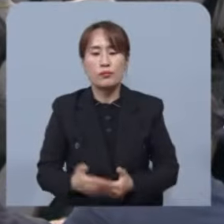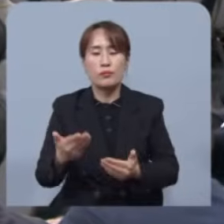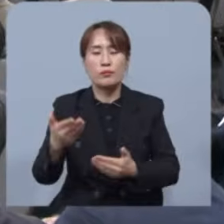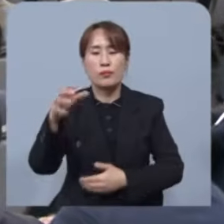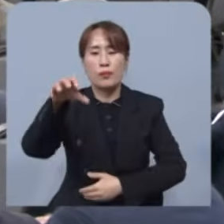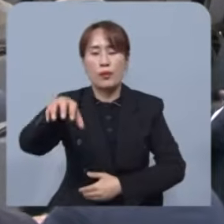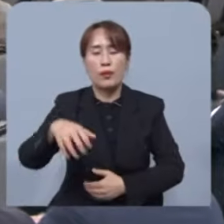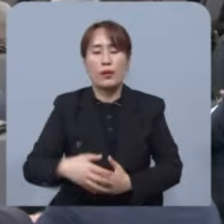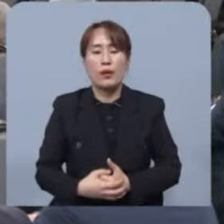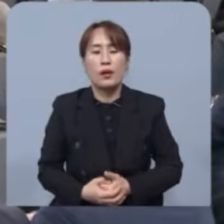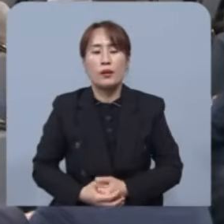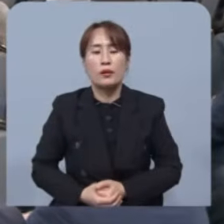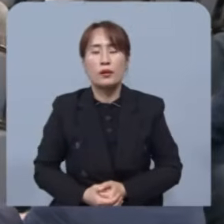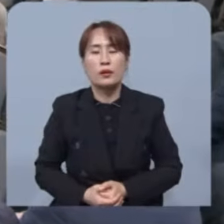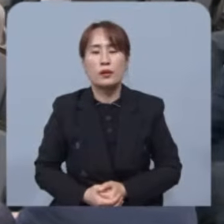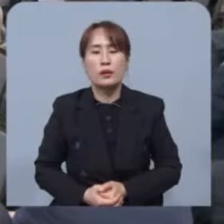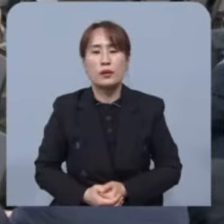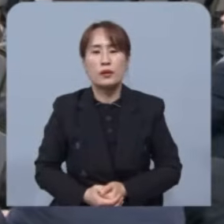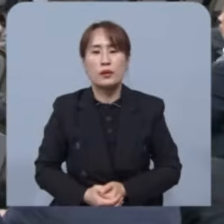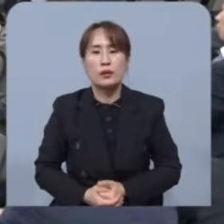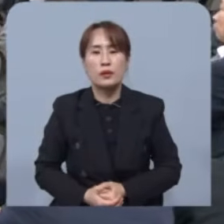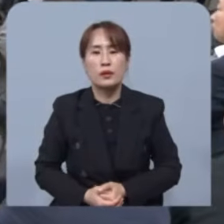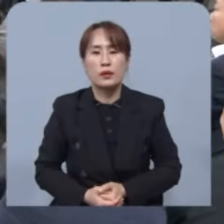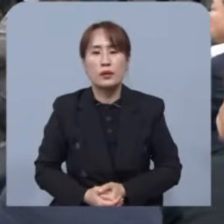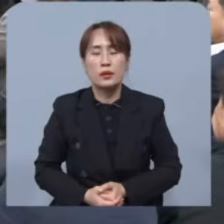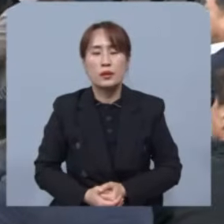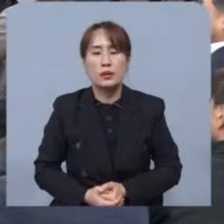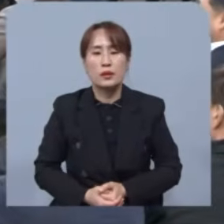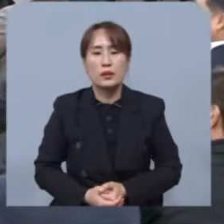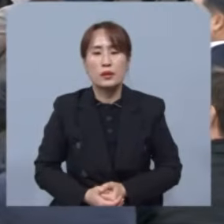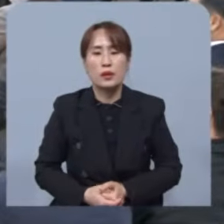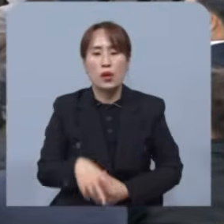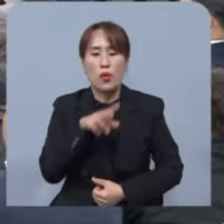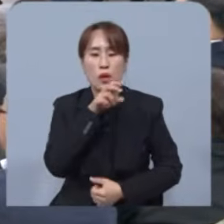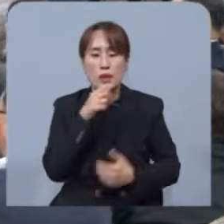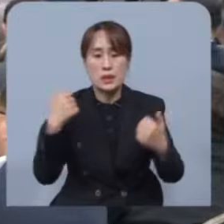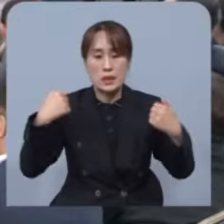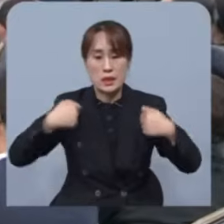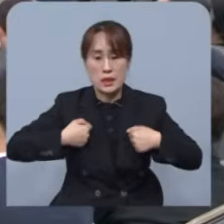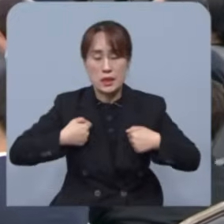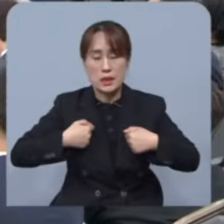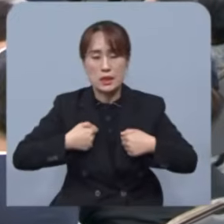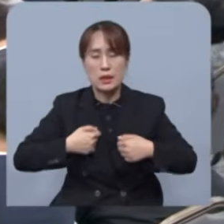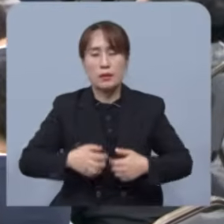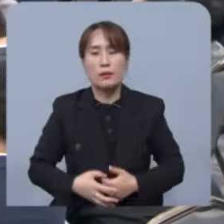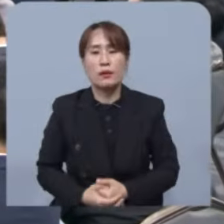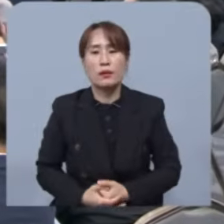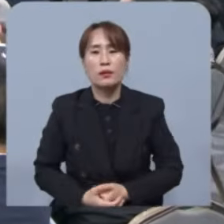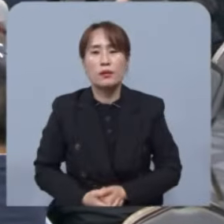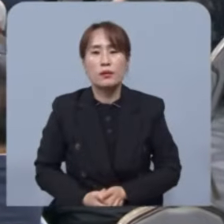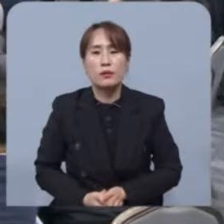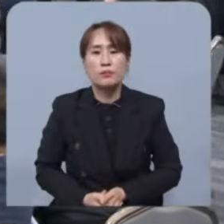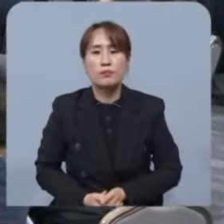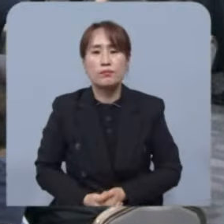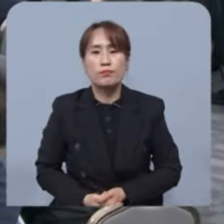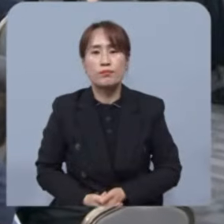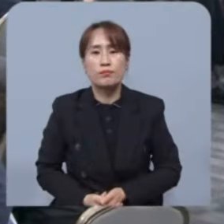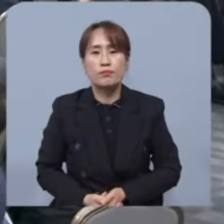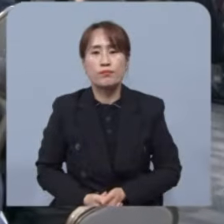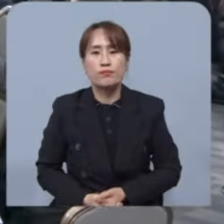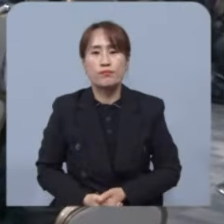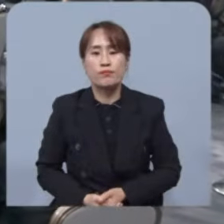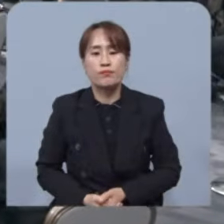여기 이제 안에 회색 니트 입으신 분께 마이크 전해드리겠습니다.